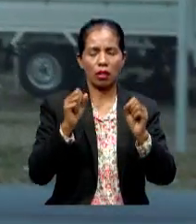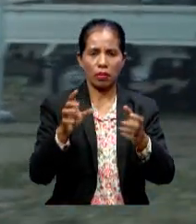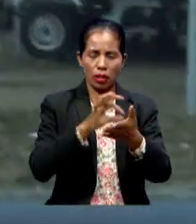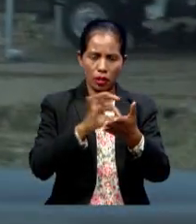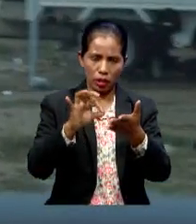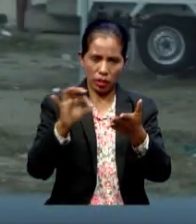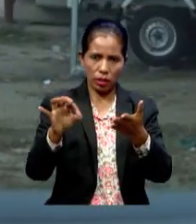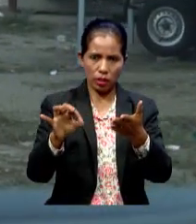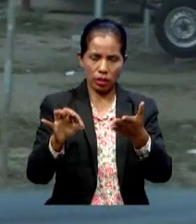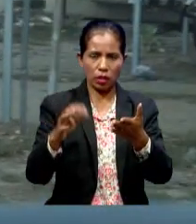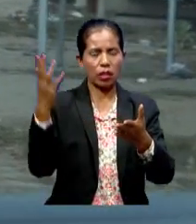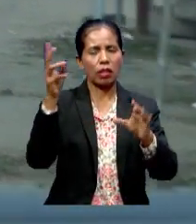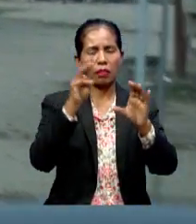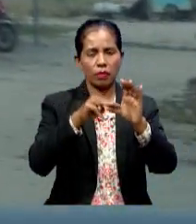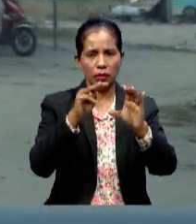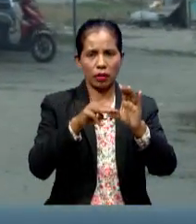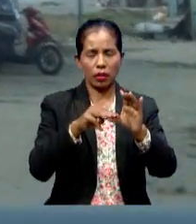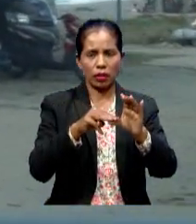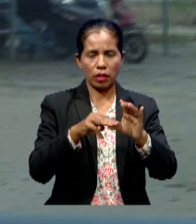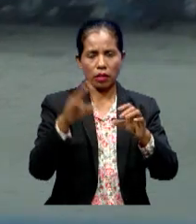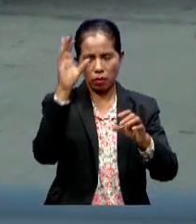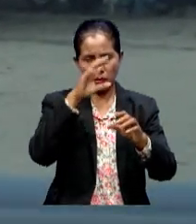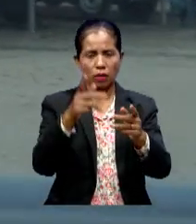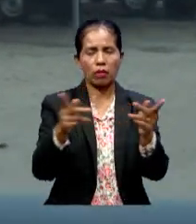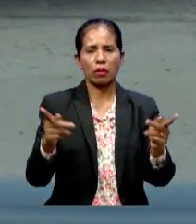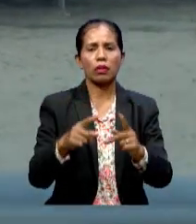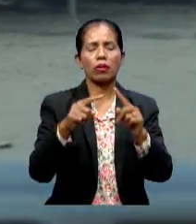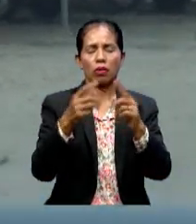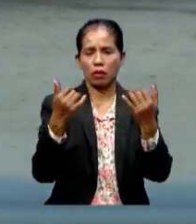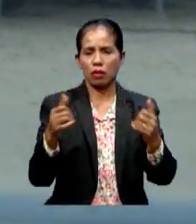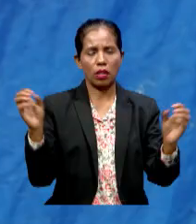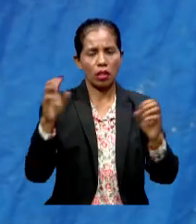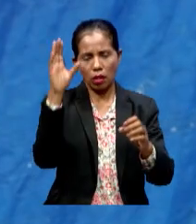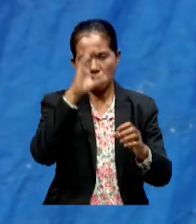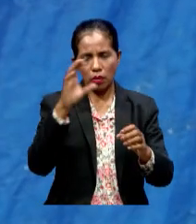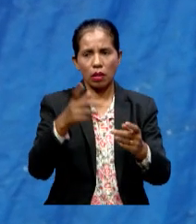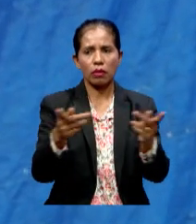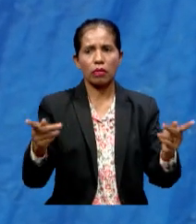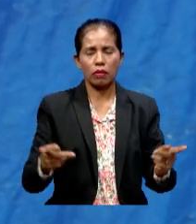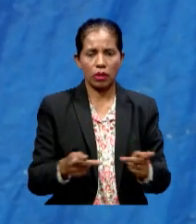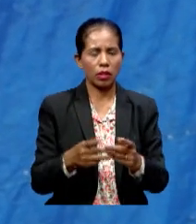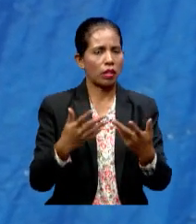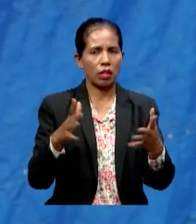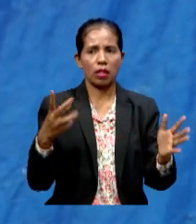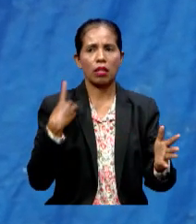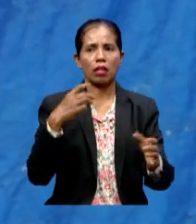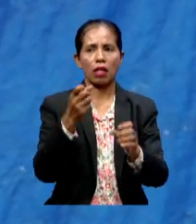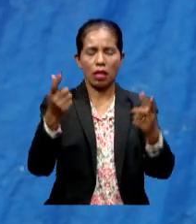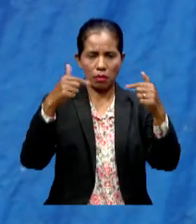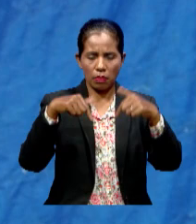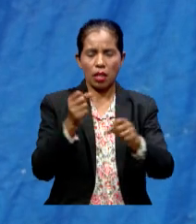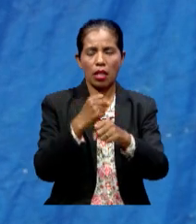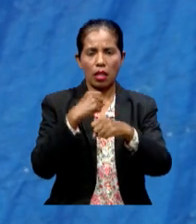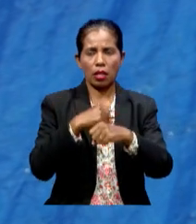be ya mercado ne bamo ne den ni buka pati ne to agora ne la buka pati sana mentu ne buka pati la ya ma ami halai te be